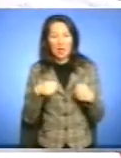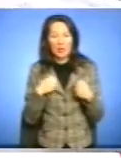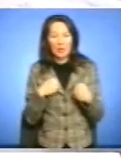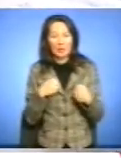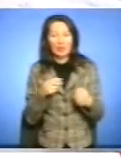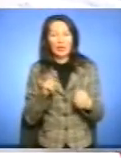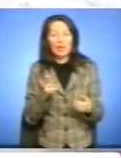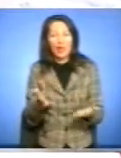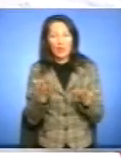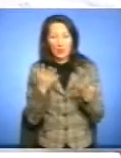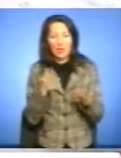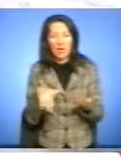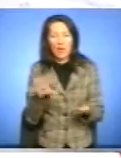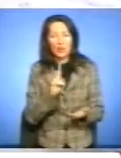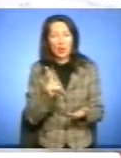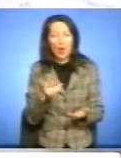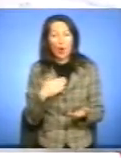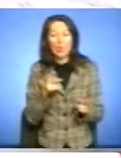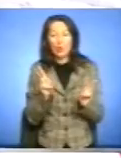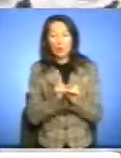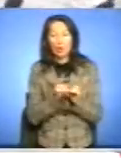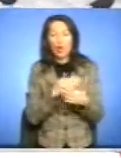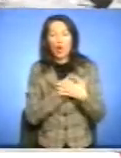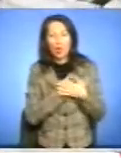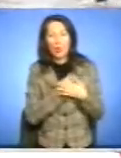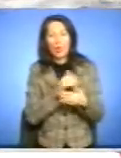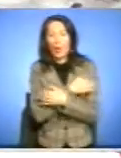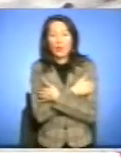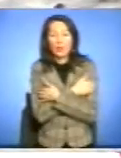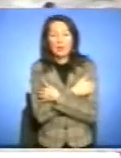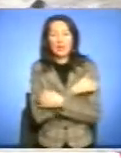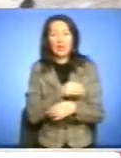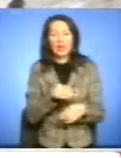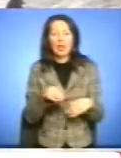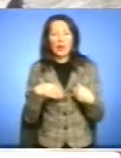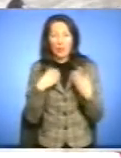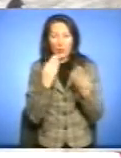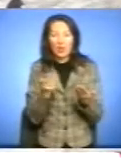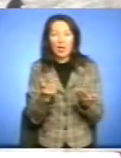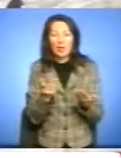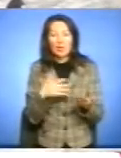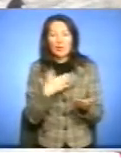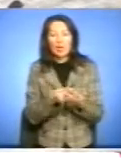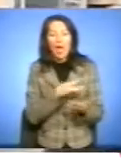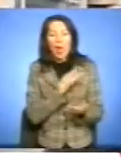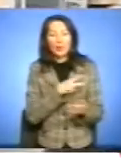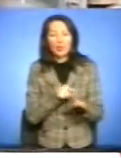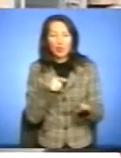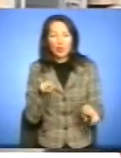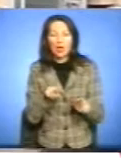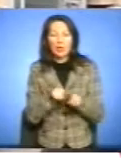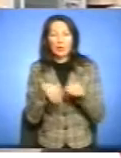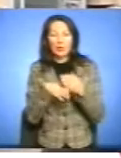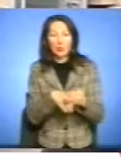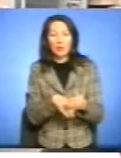Як виявилося, усі, кого ми зустріли, люблять обійматися і залюбки виявляють емоції і почуття таким чином. Обійми